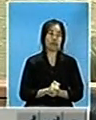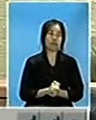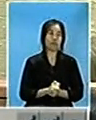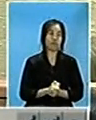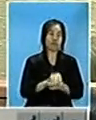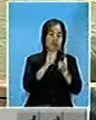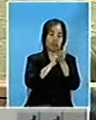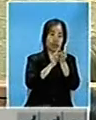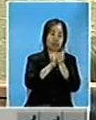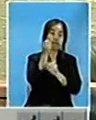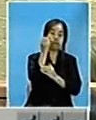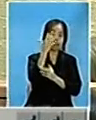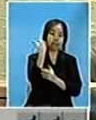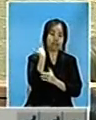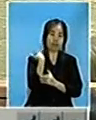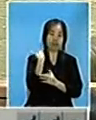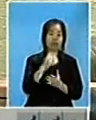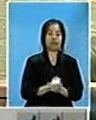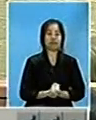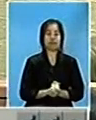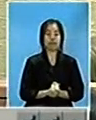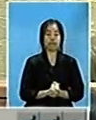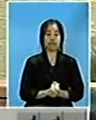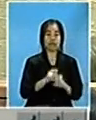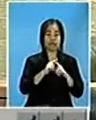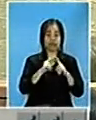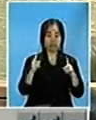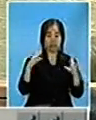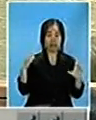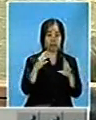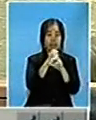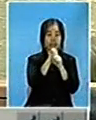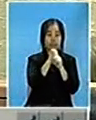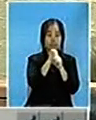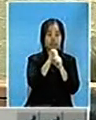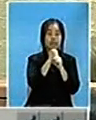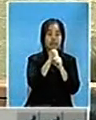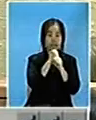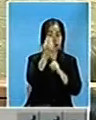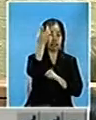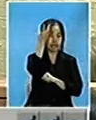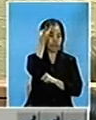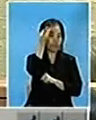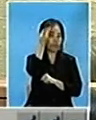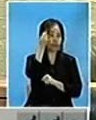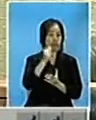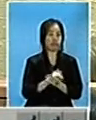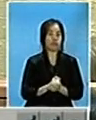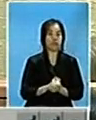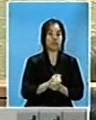มท่านก็เยอะแต่ท่านผลที่สุดแล้วเนี่ยท่านจะต้องเอาไปไต่ตรองครับว่าอะ